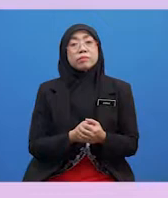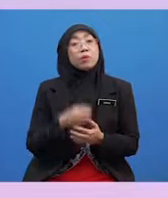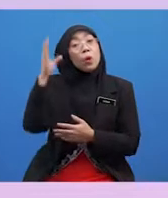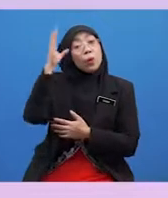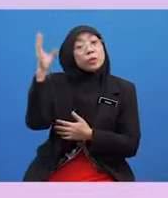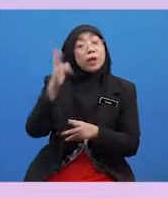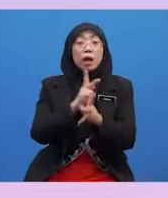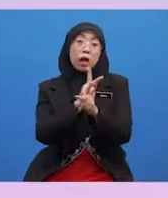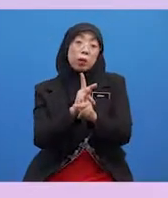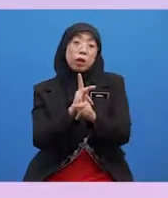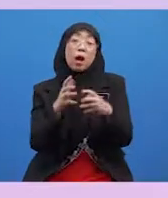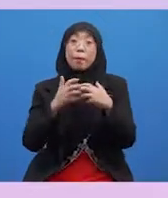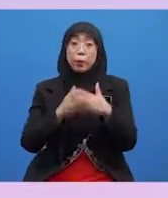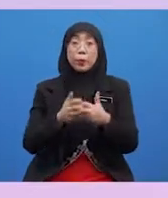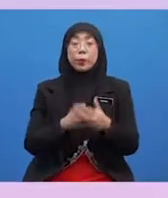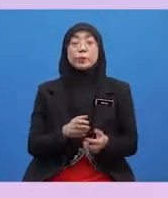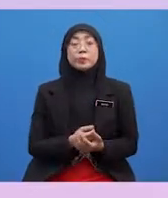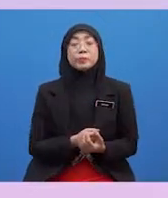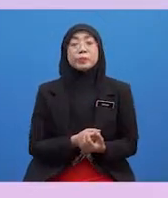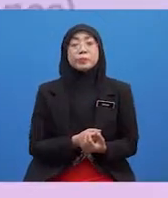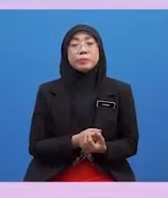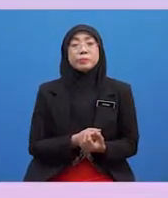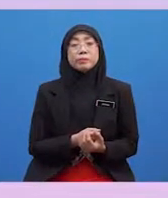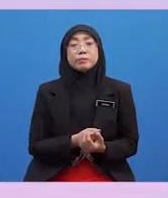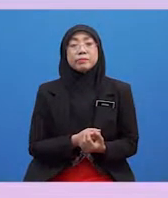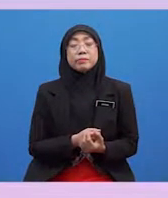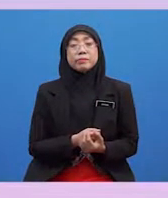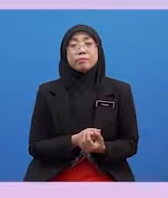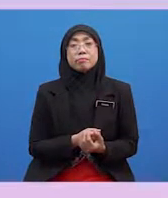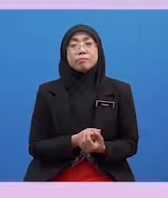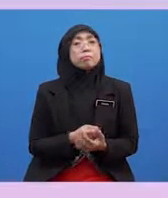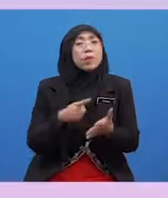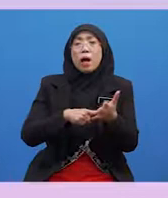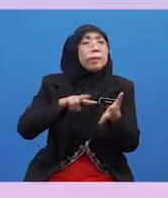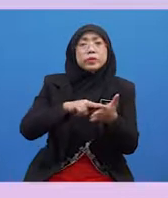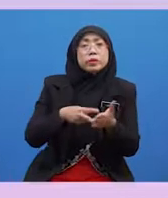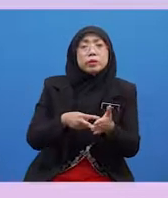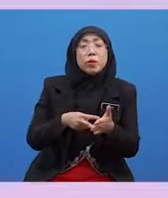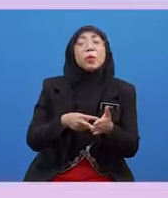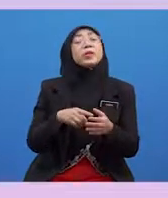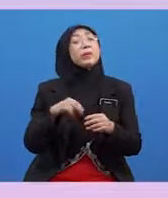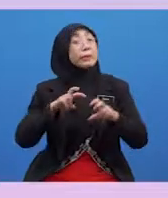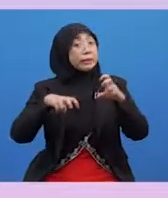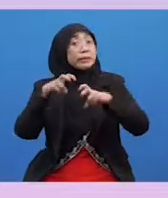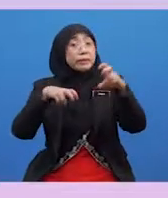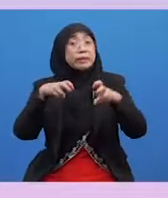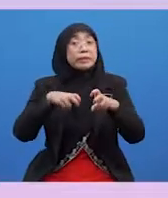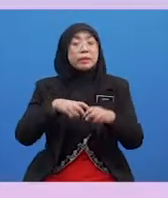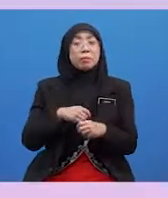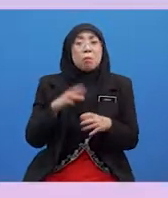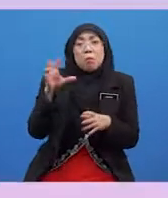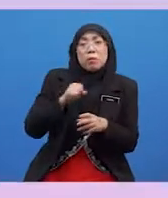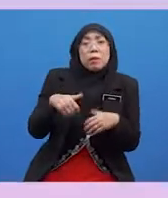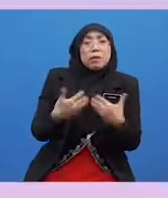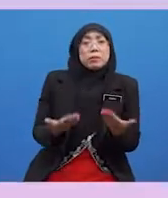motor. Kawalan motor merupakan satu bidang kajian terhadap pencapaian atau